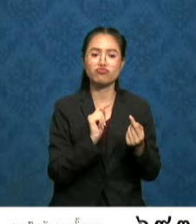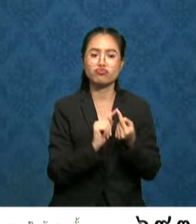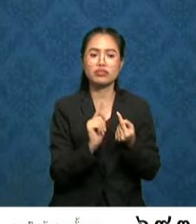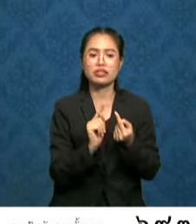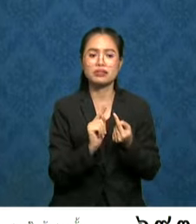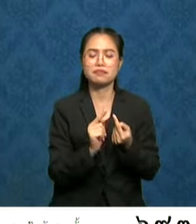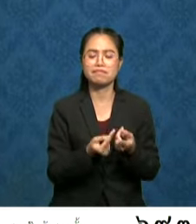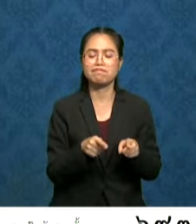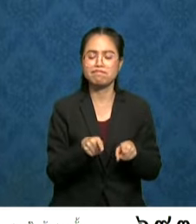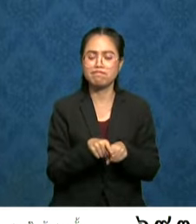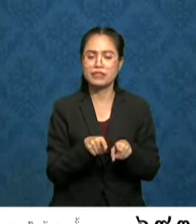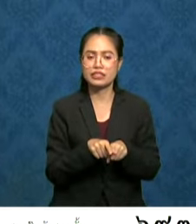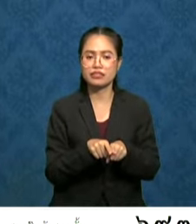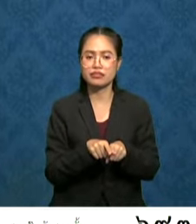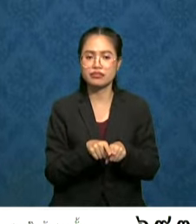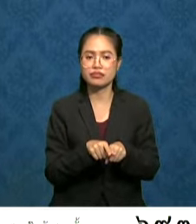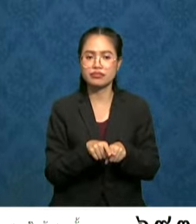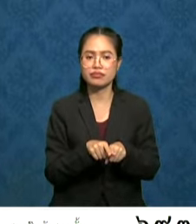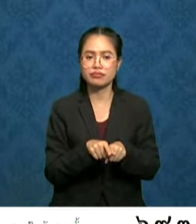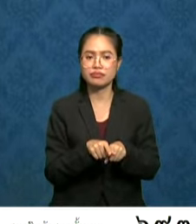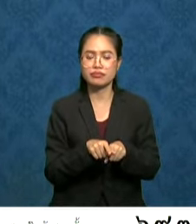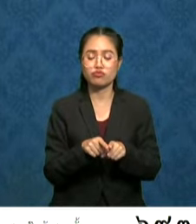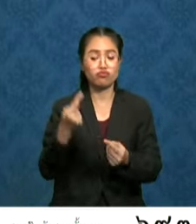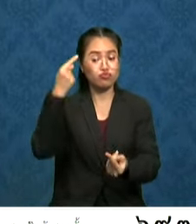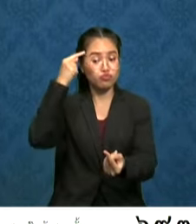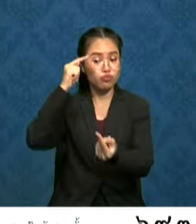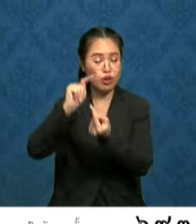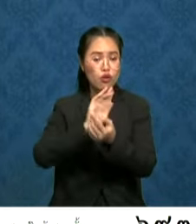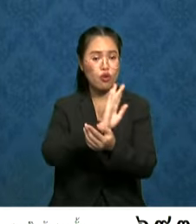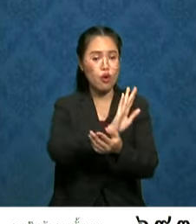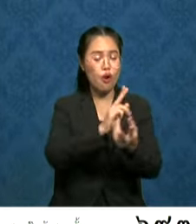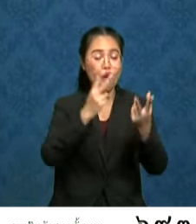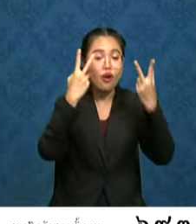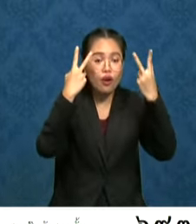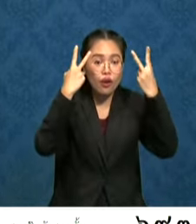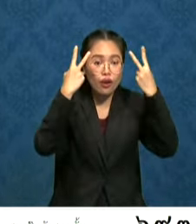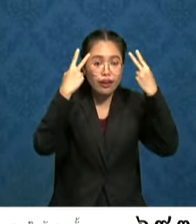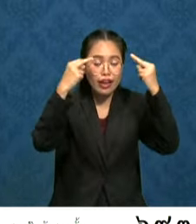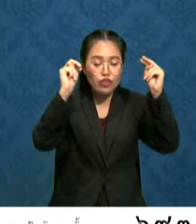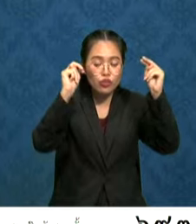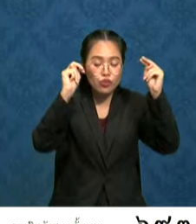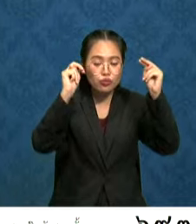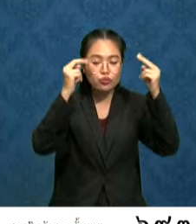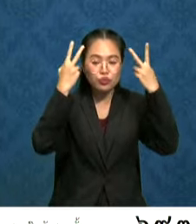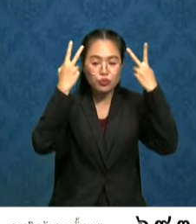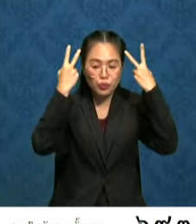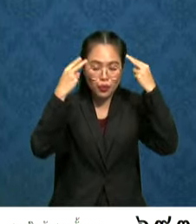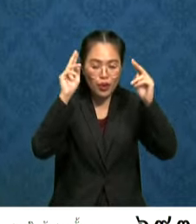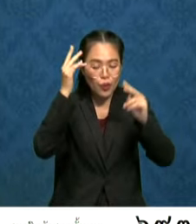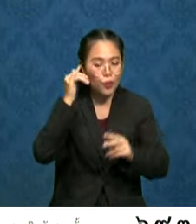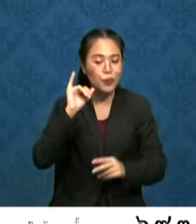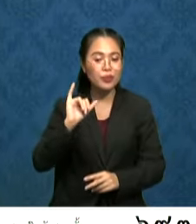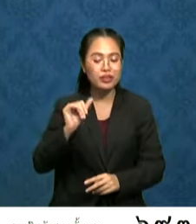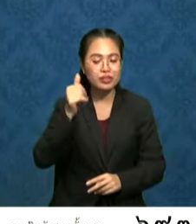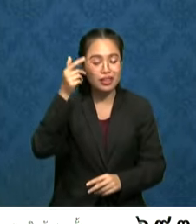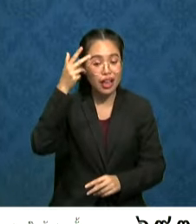คือกลับไปเหมือนกับวิสัยทัศน์ของนายกอดีตนายกรัฐมนตรีค่ะคุณทักษิณชินวัตรที่ได้พูดไว้เมื่อวันที่